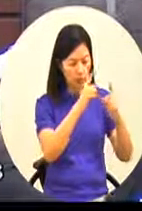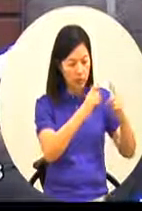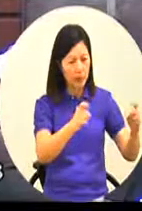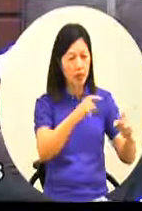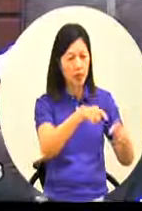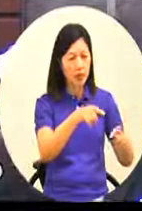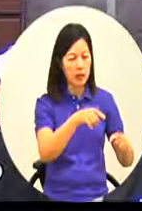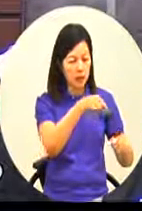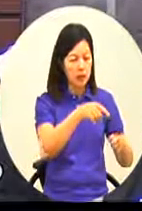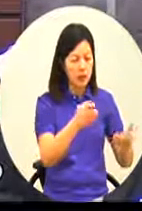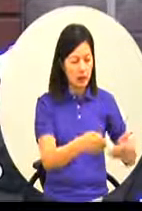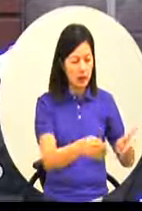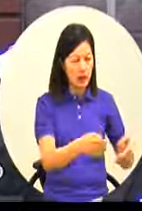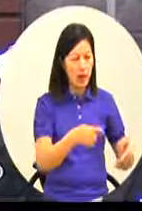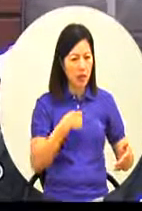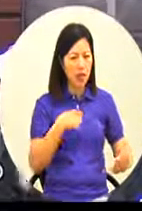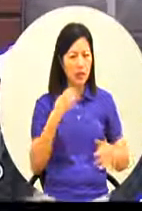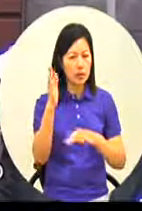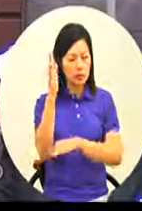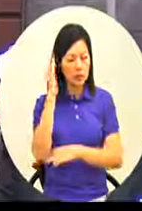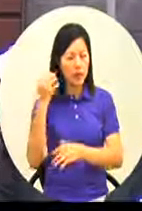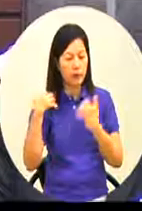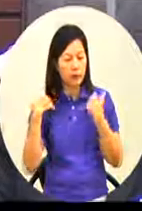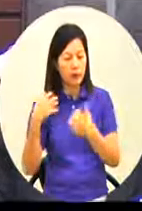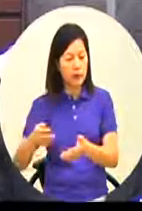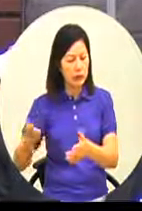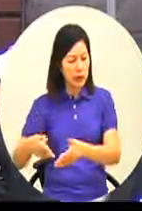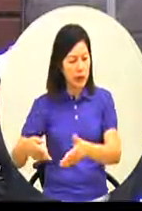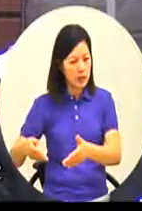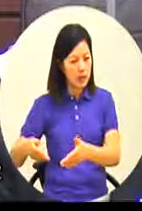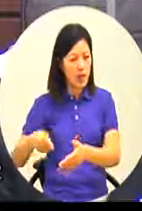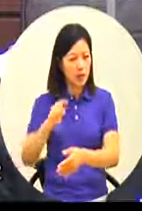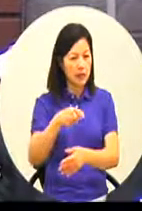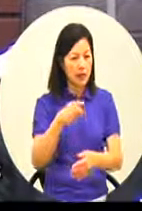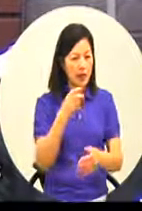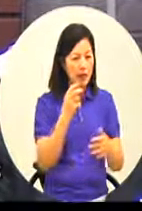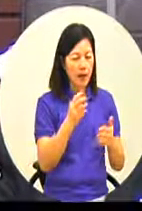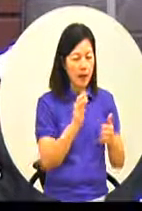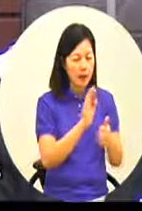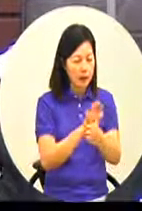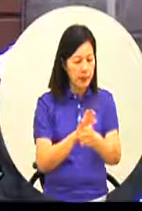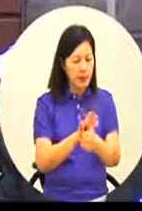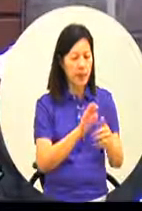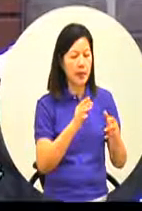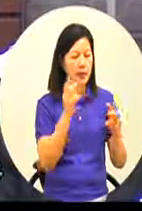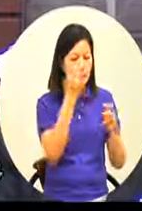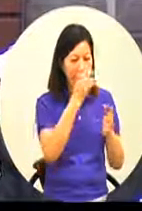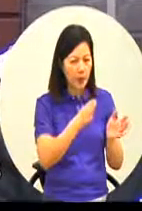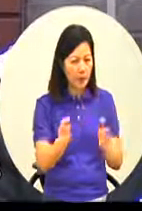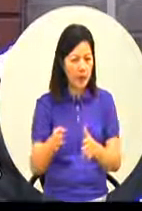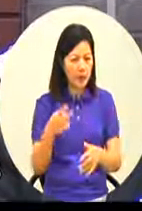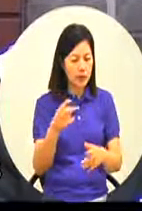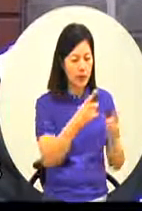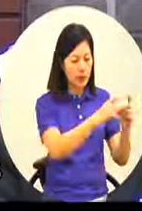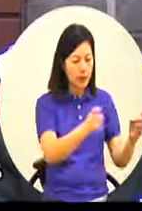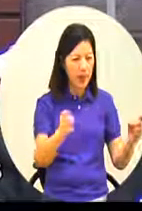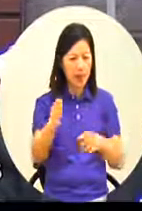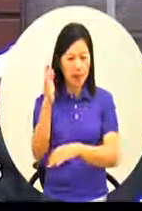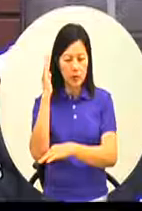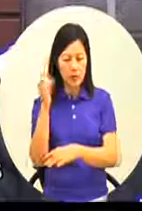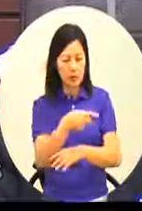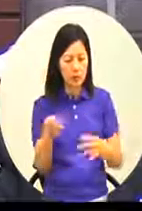要去，还是我们来去，伊要来维护管理，这种种哈，我们再跟庙来做一个讨论。啊，所以首